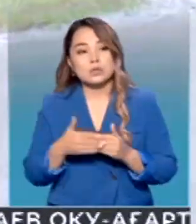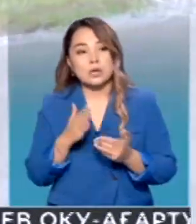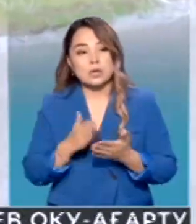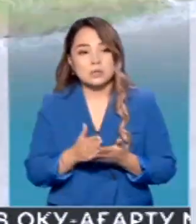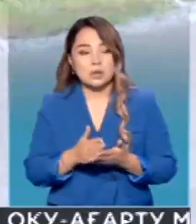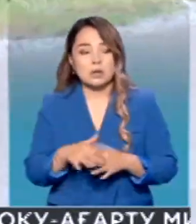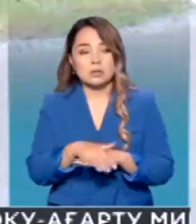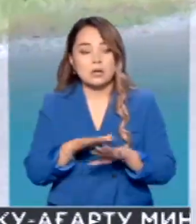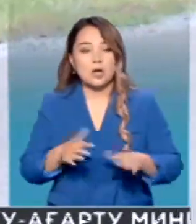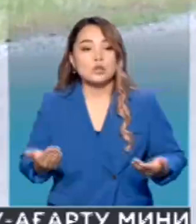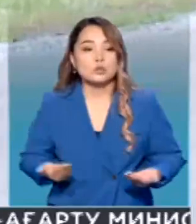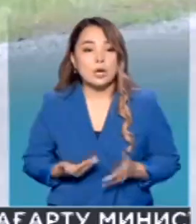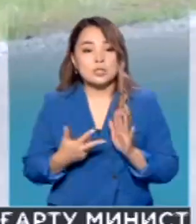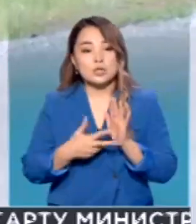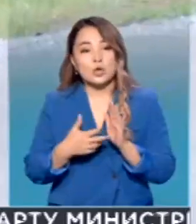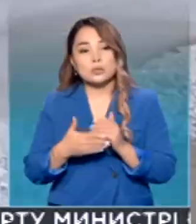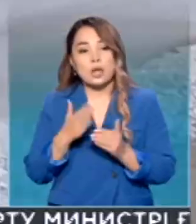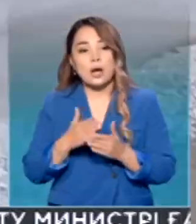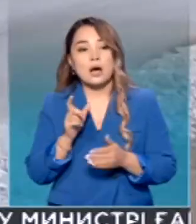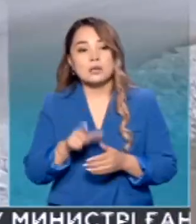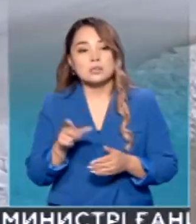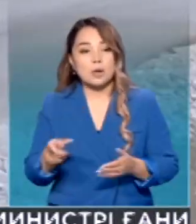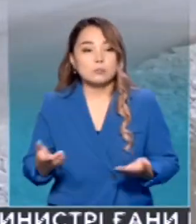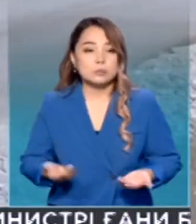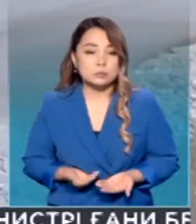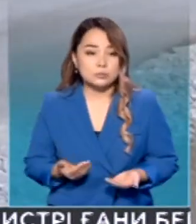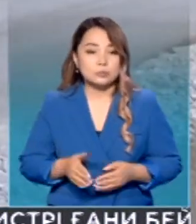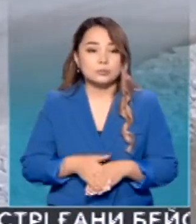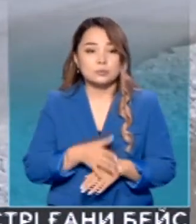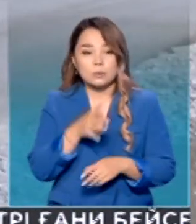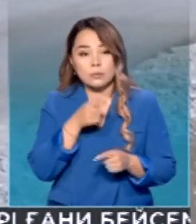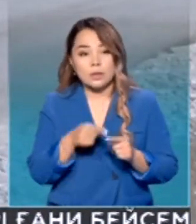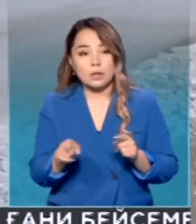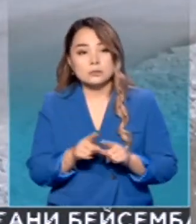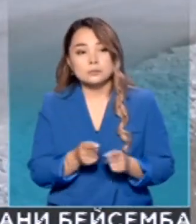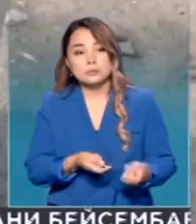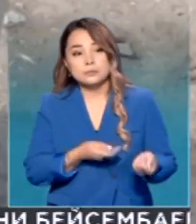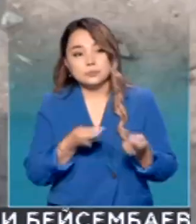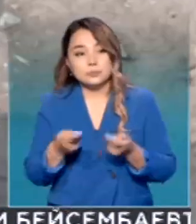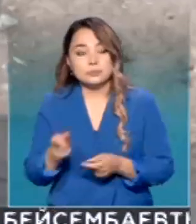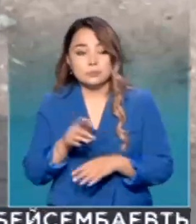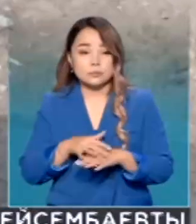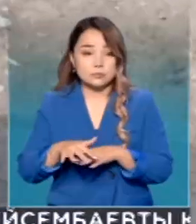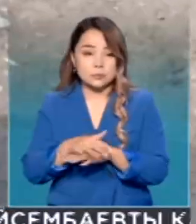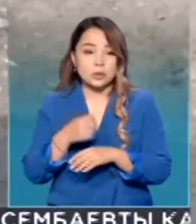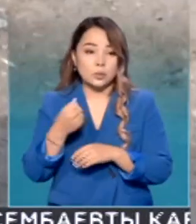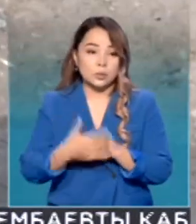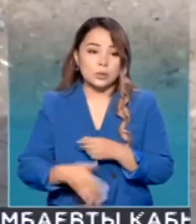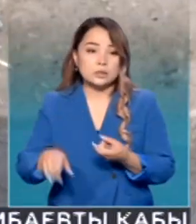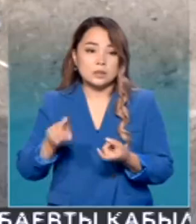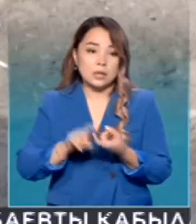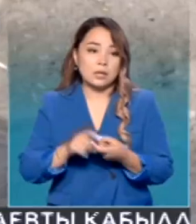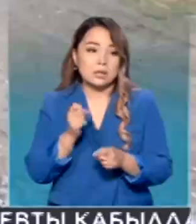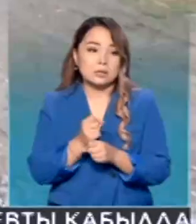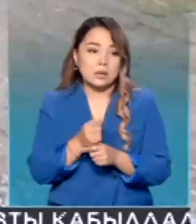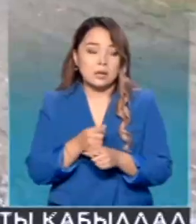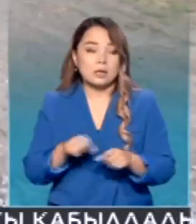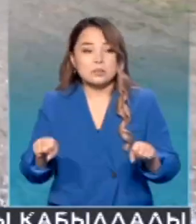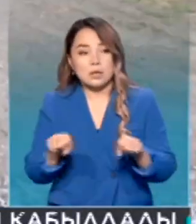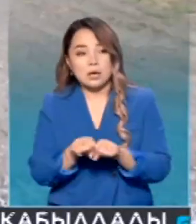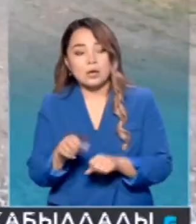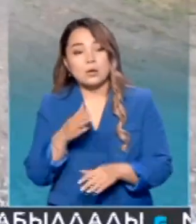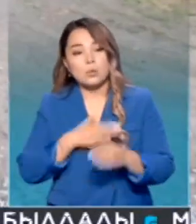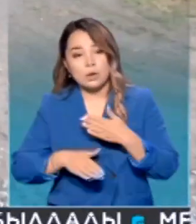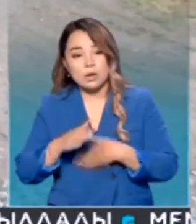бар, 800-ден астам адам тұрады. Ұзақ жыл су таситын көліктің жолын бағып келген жергілікті жұрттың орталық желі тартыла бастағанда